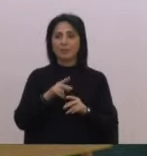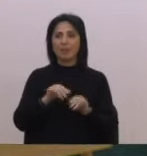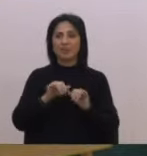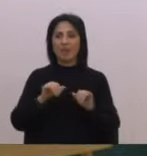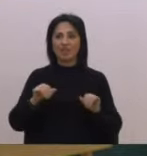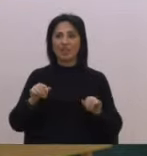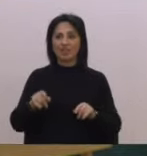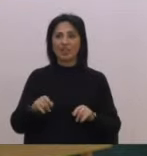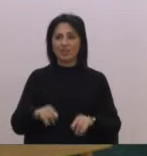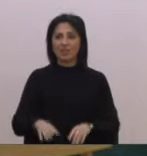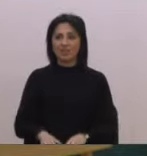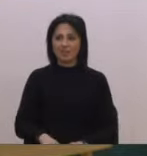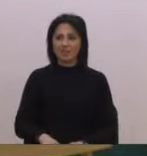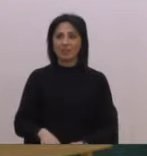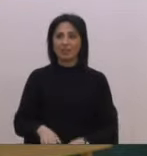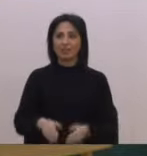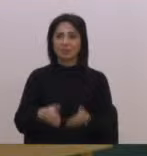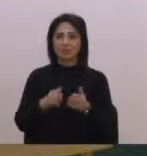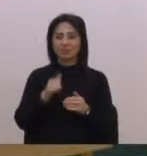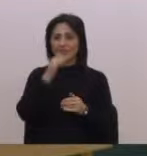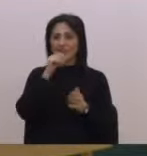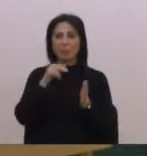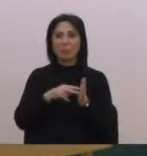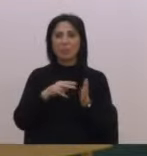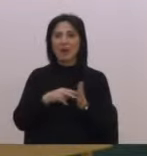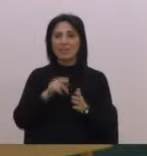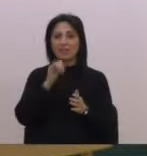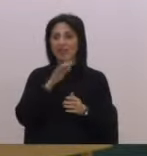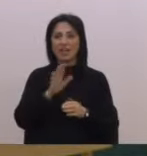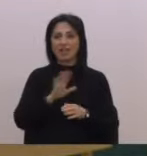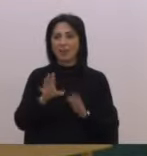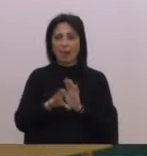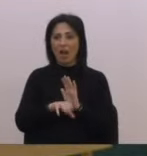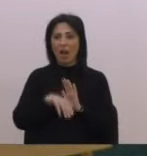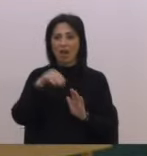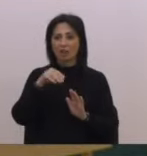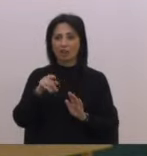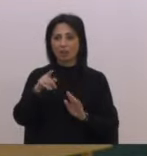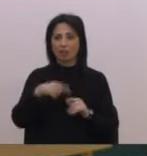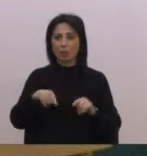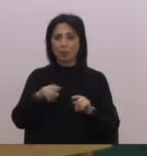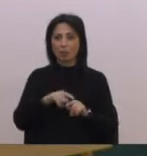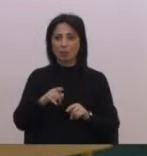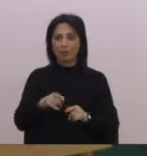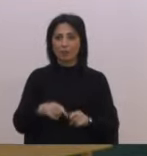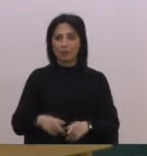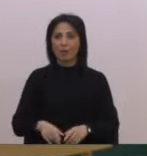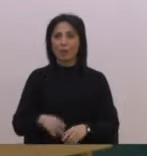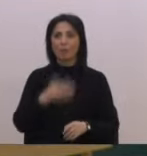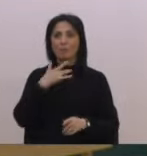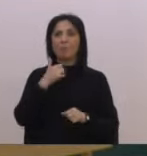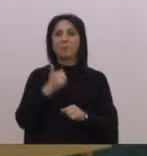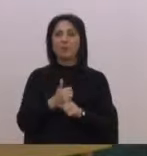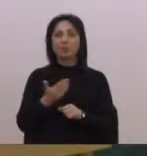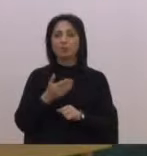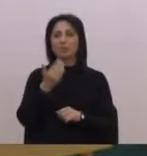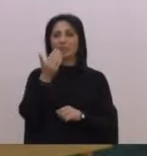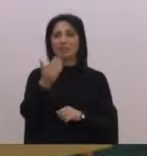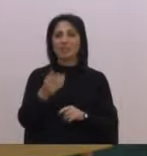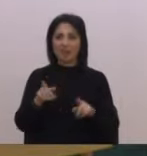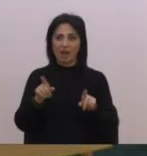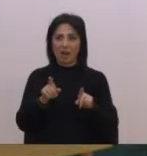განვითარდნენ. ვერანაირი ფასი ვერ ექნება ვერც არჩეულ საკრებულოებს და ვერც არჩეულ მერს, რომლითაც თქვენ